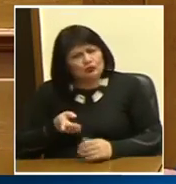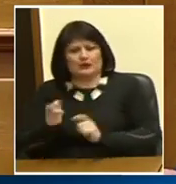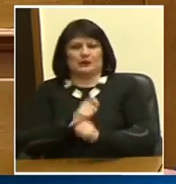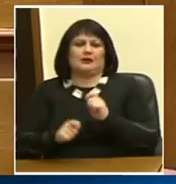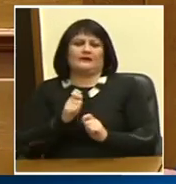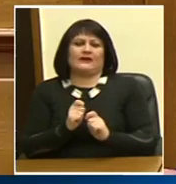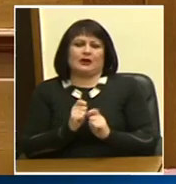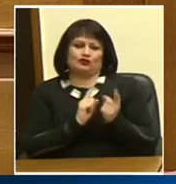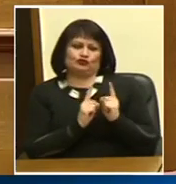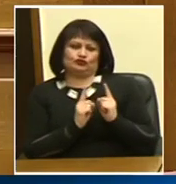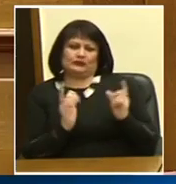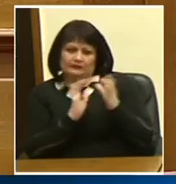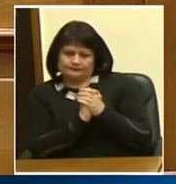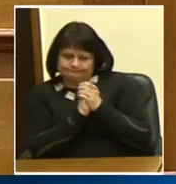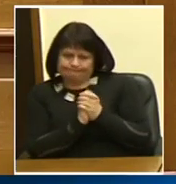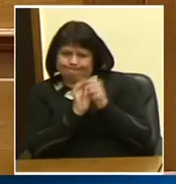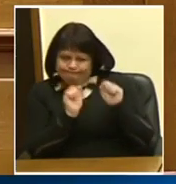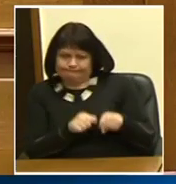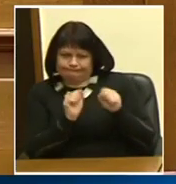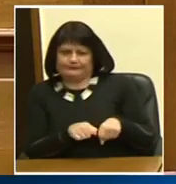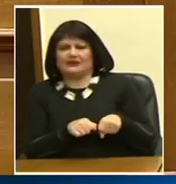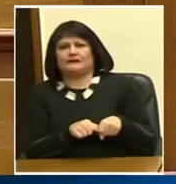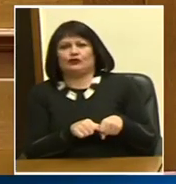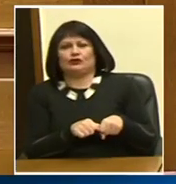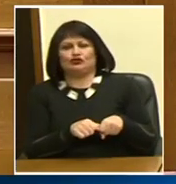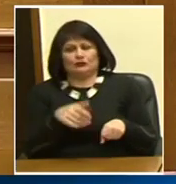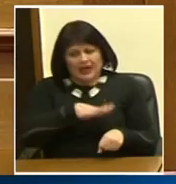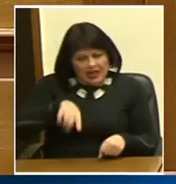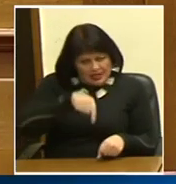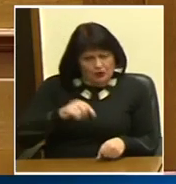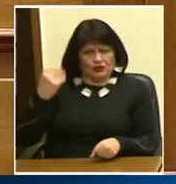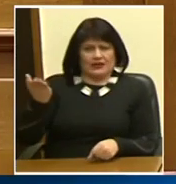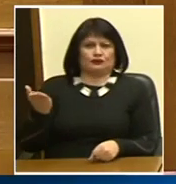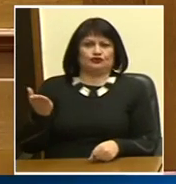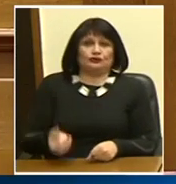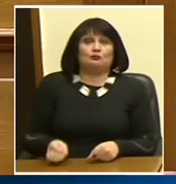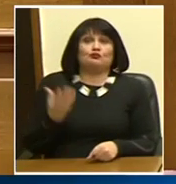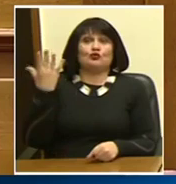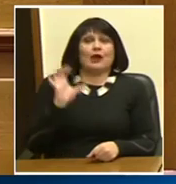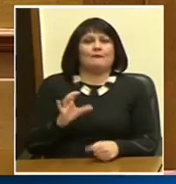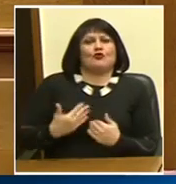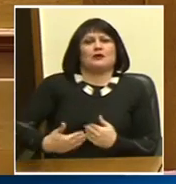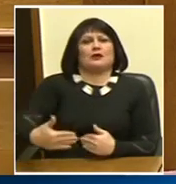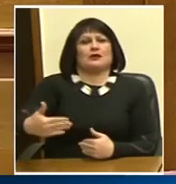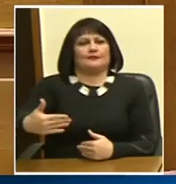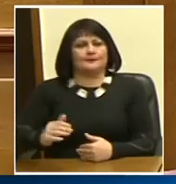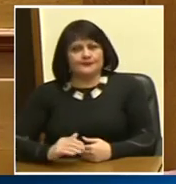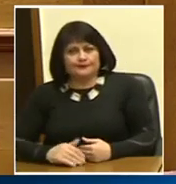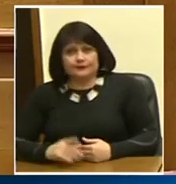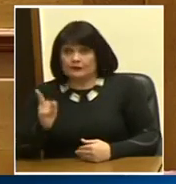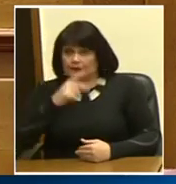ευρείες συνενέσεις εντός και εκτός του Κοινοβουλίου, ώστε να περάσουμε σε μια νέα εποχή. Διότι ούτε η